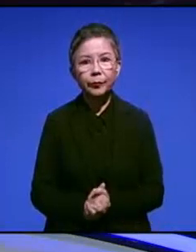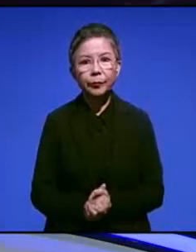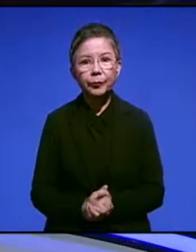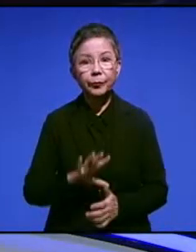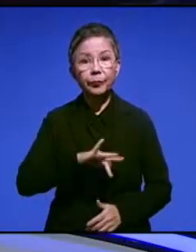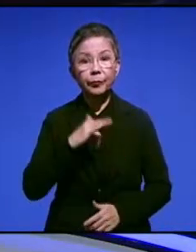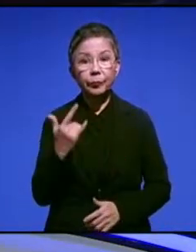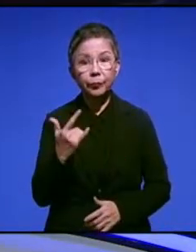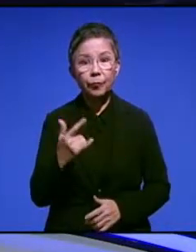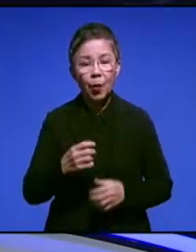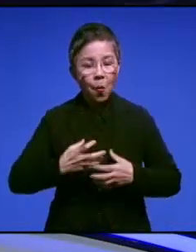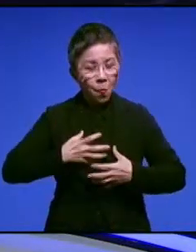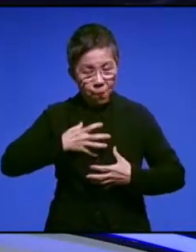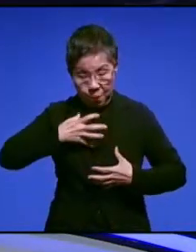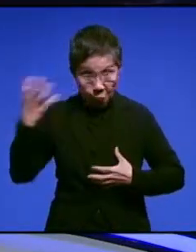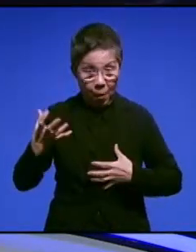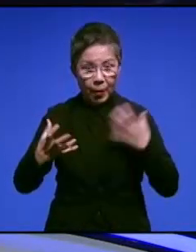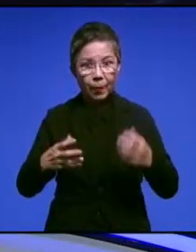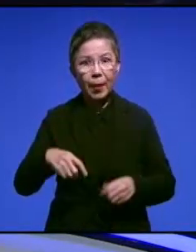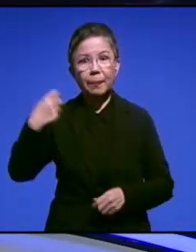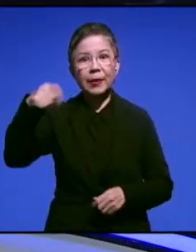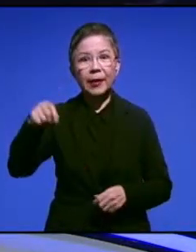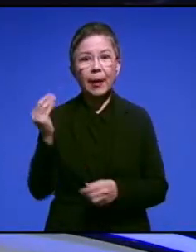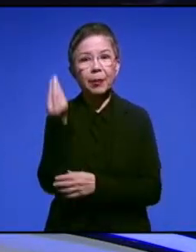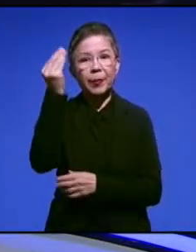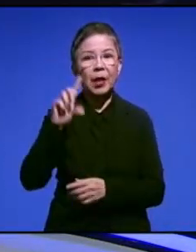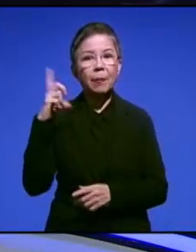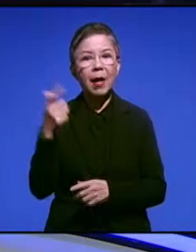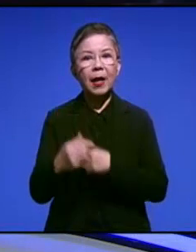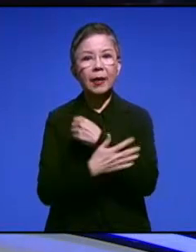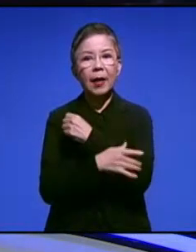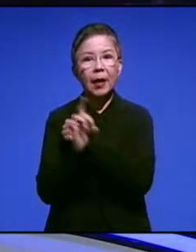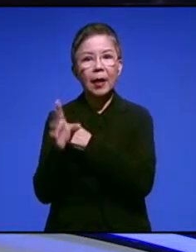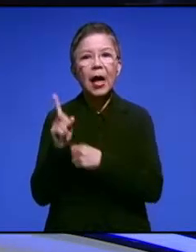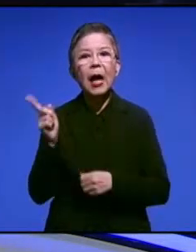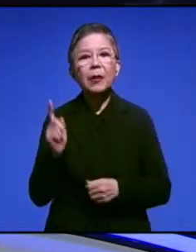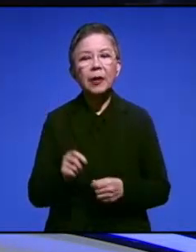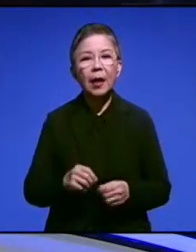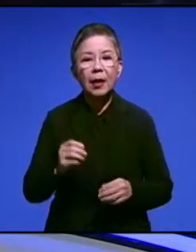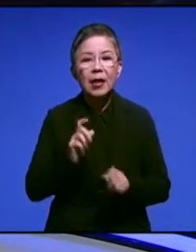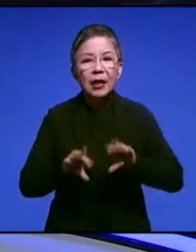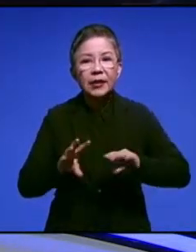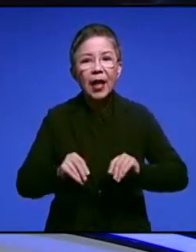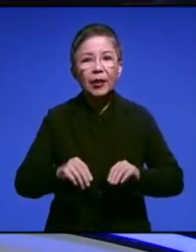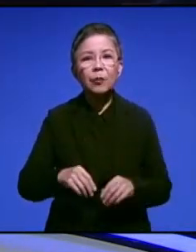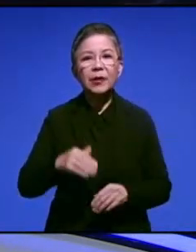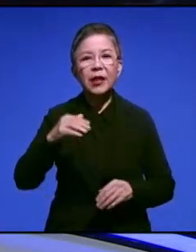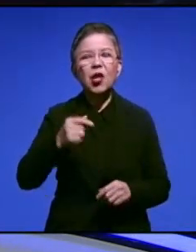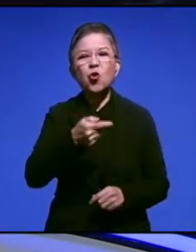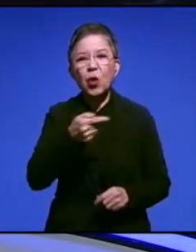Ya, Presiden Joko Widodo meluapkan kegusaran pada menteri dan pimpinan lembaga negara lantaran tidak maksimal bekerja di tengah